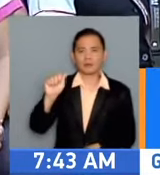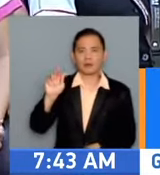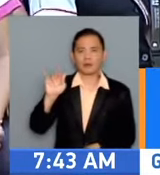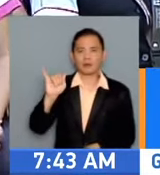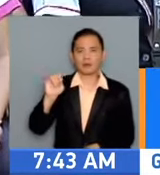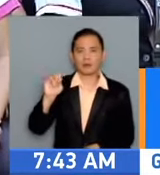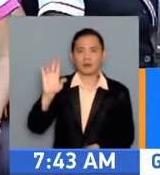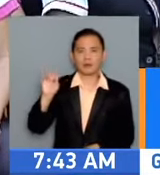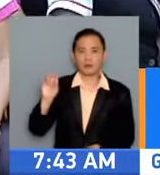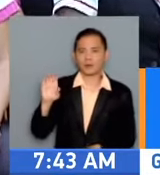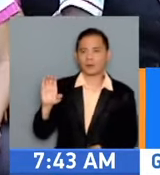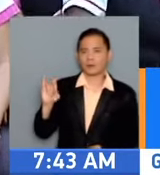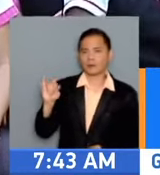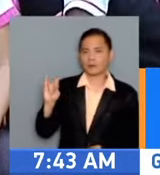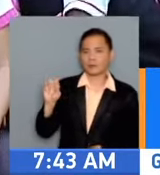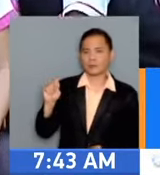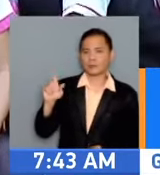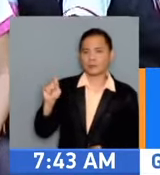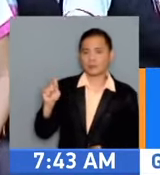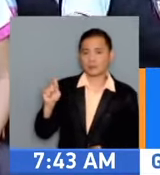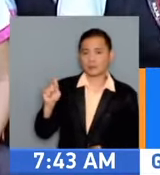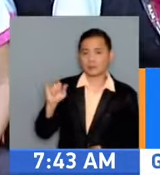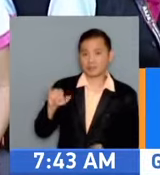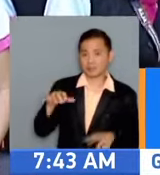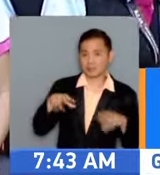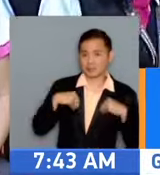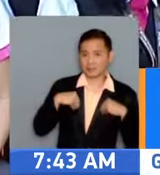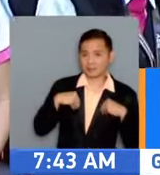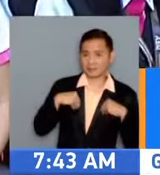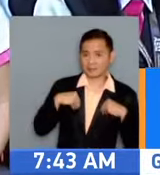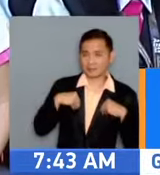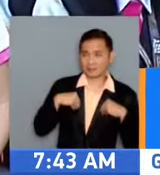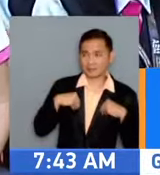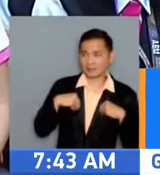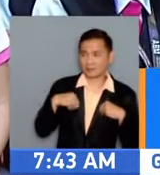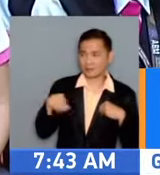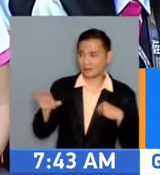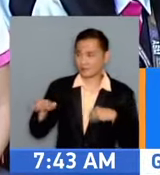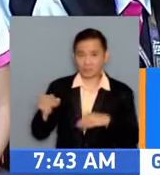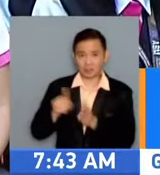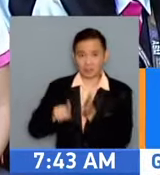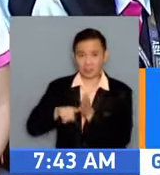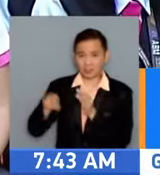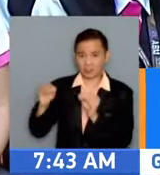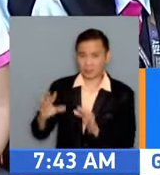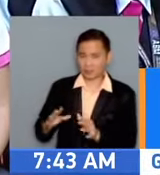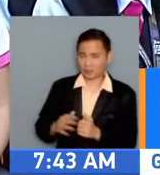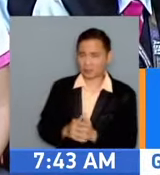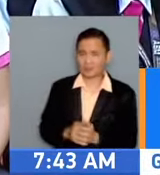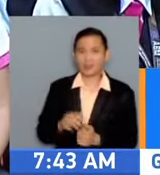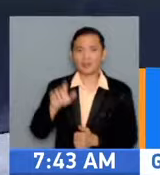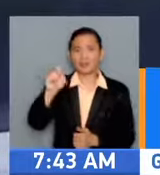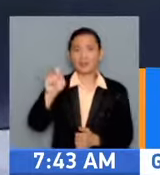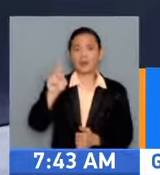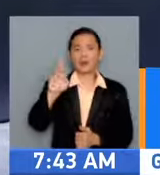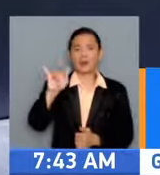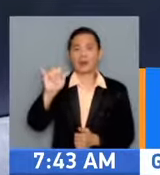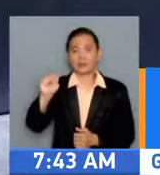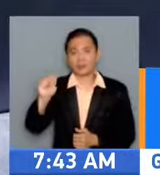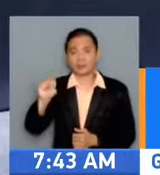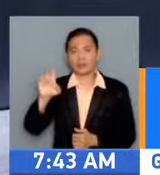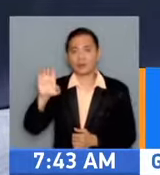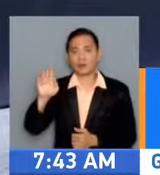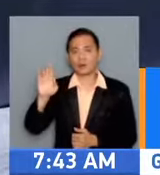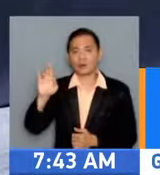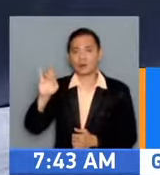that acceptable, Mariano, sir? Mariano Trias Closas. Can you repeat Mariano that? Trias Closas. Mariano Trias